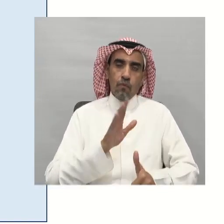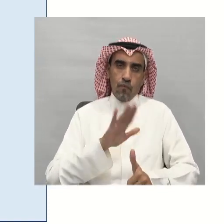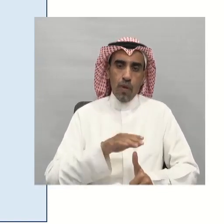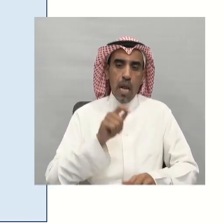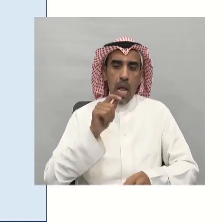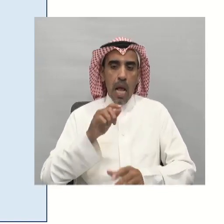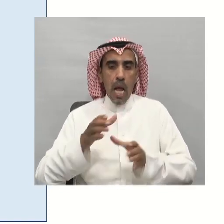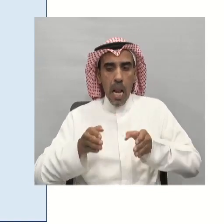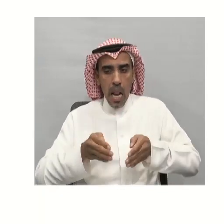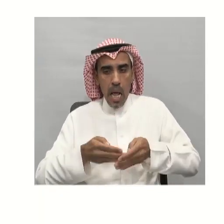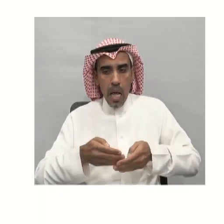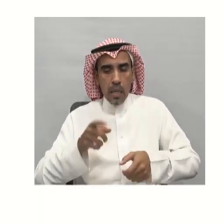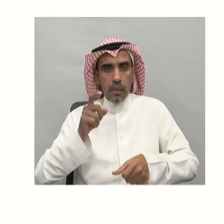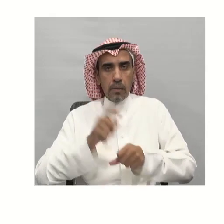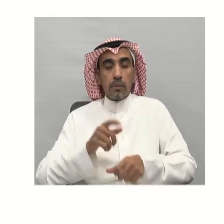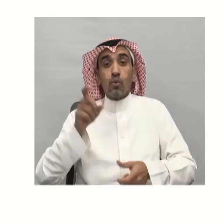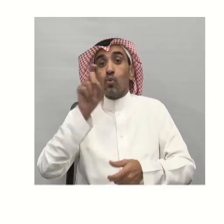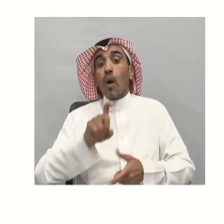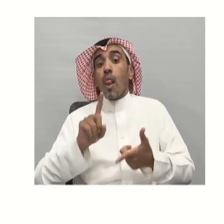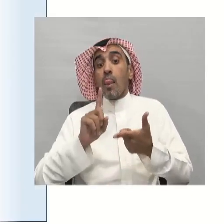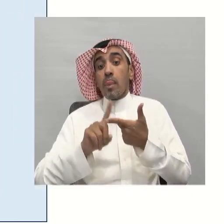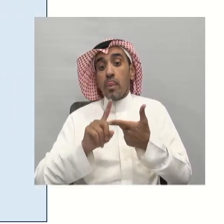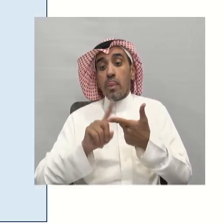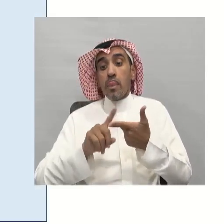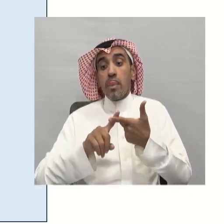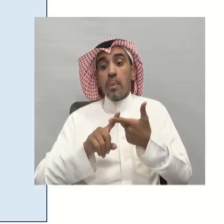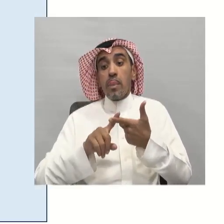خلايا لاسعة. في السؤال الثاني لدينا هنا